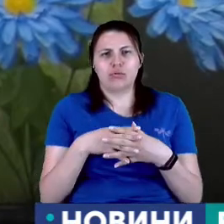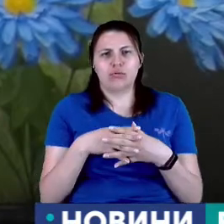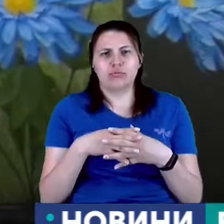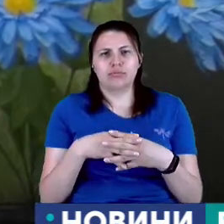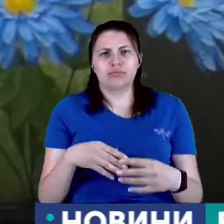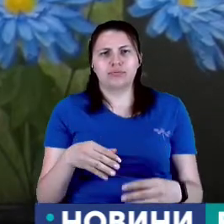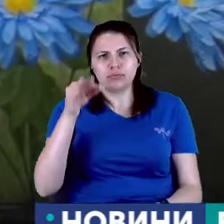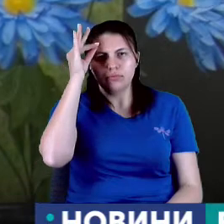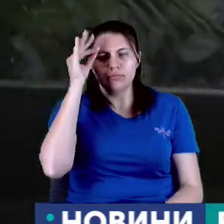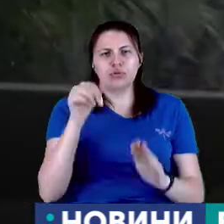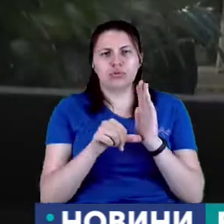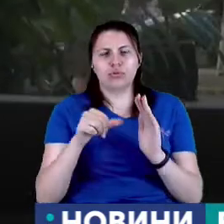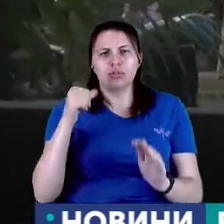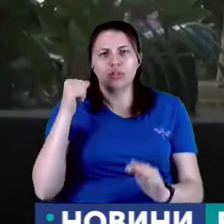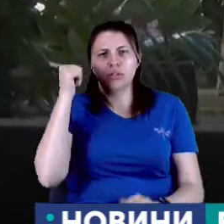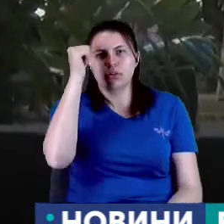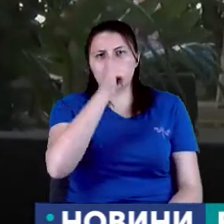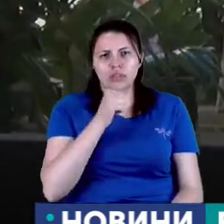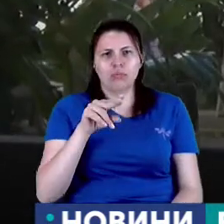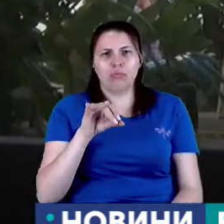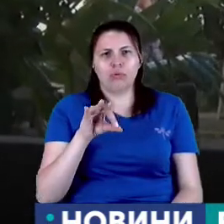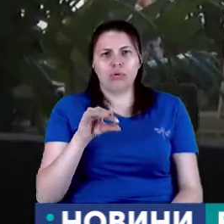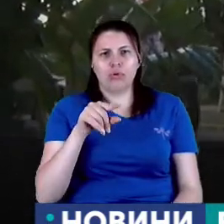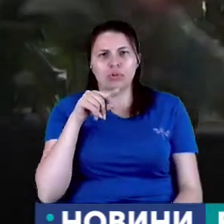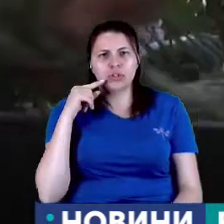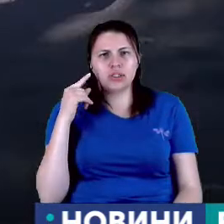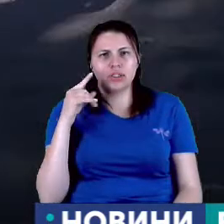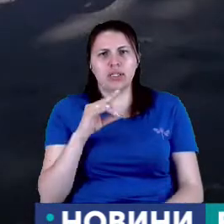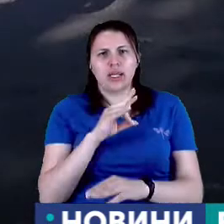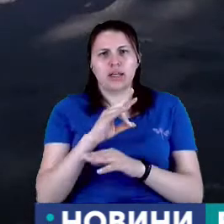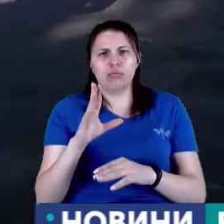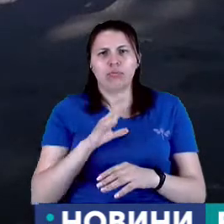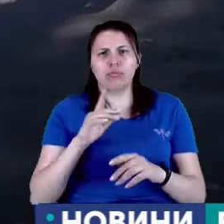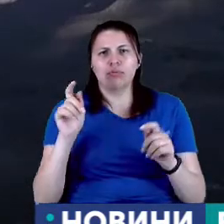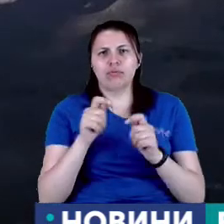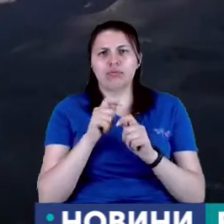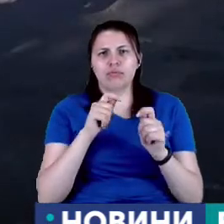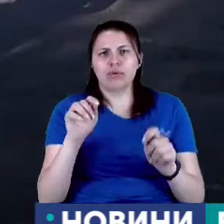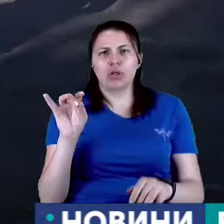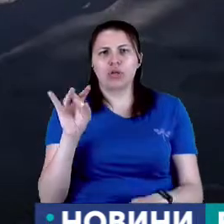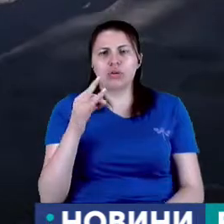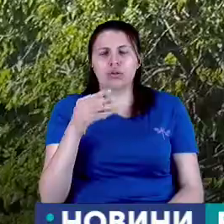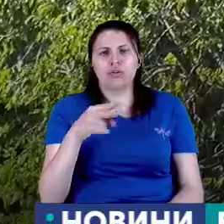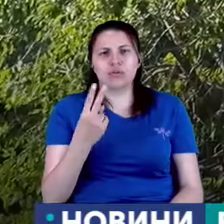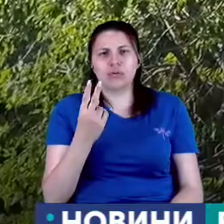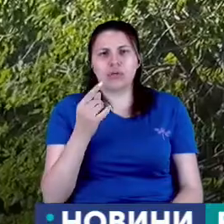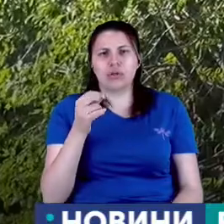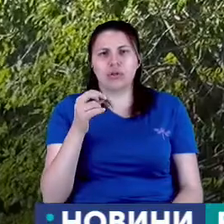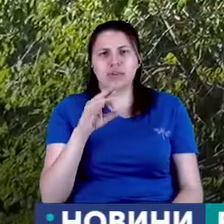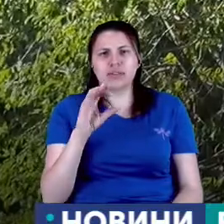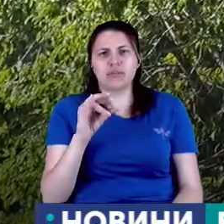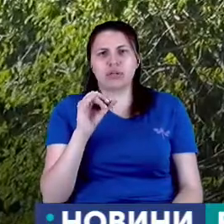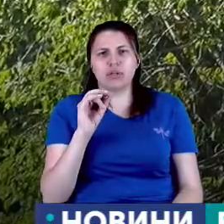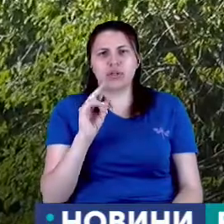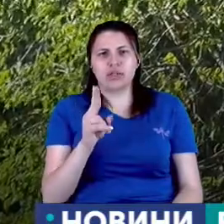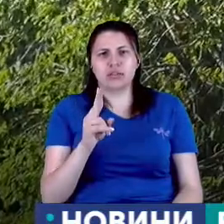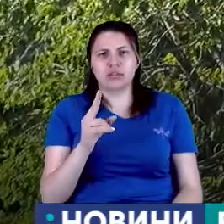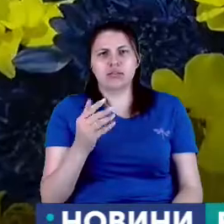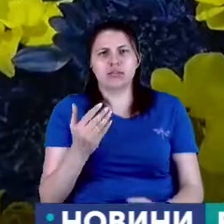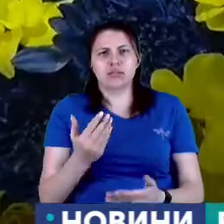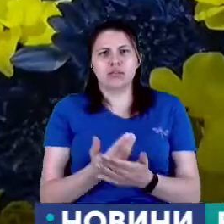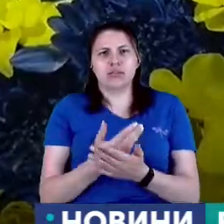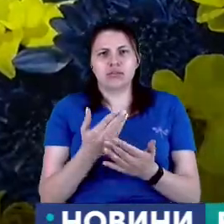річницю визволення від проросійських терористів відзначило місто Рубіжне. 22 липня – Сєвєродонецьк. Владислав Старий, Олександр